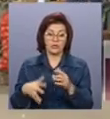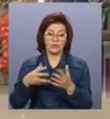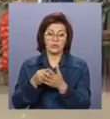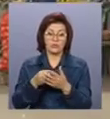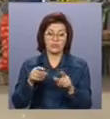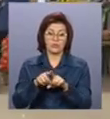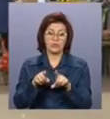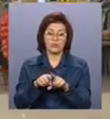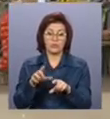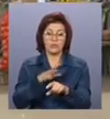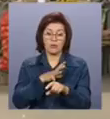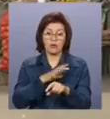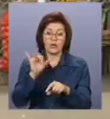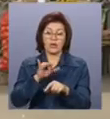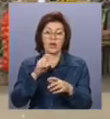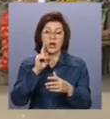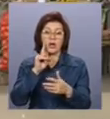және